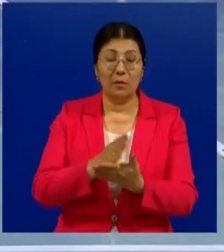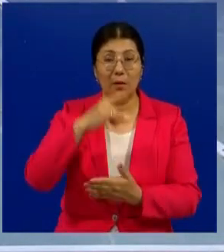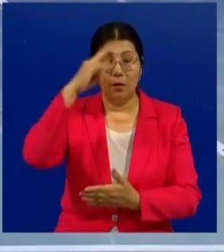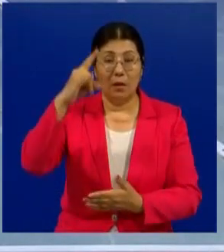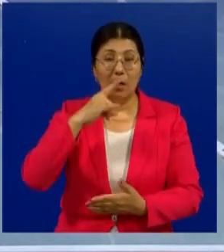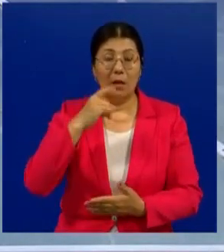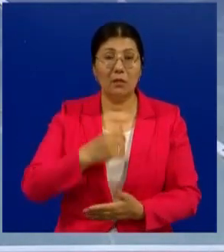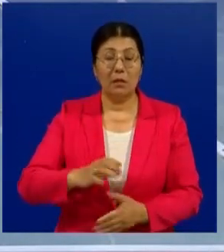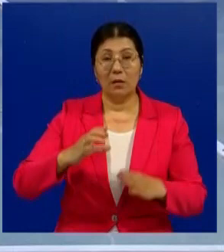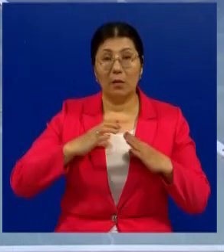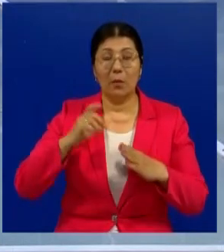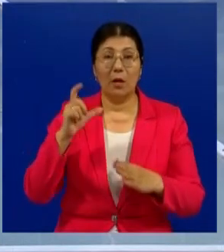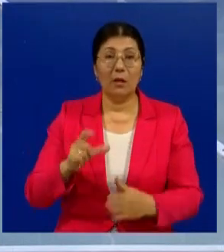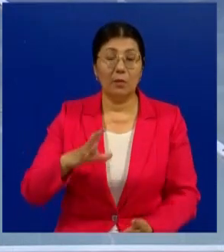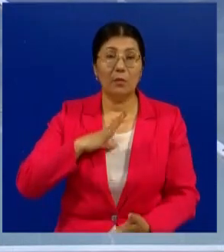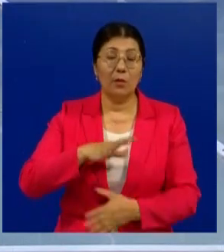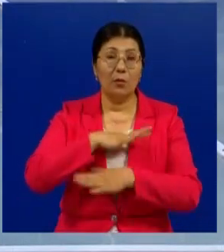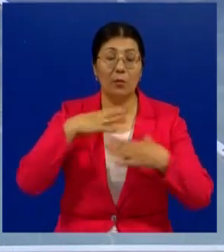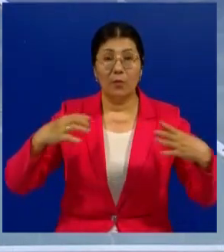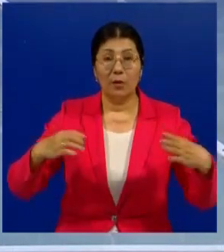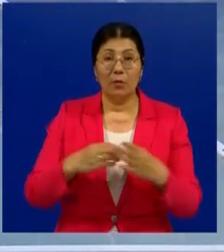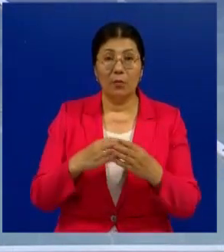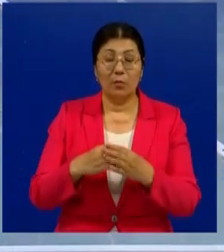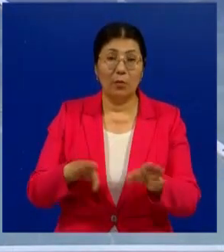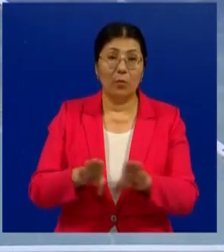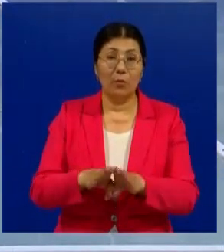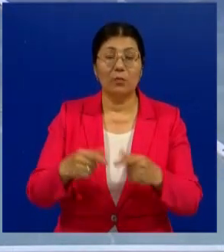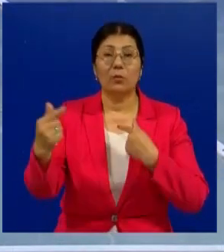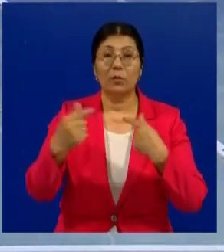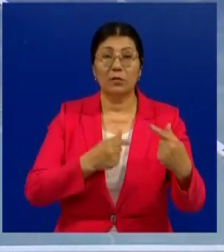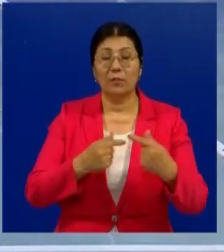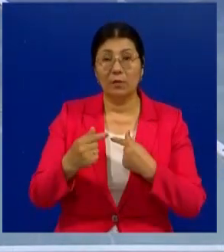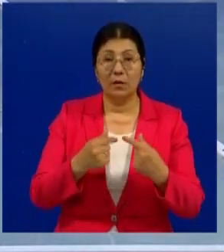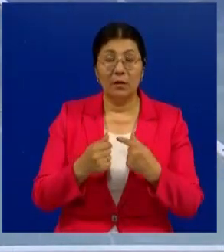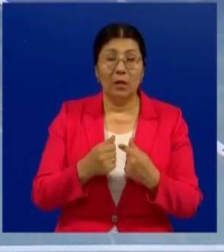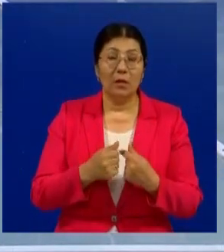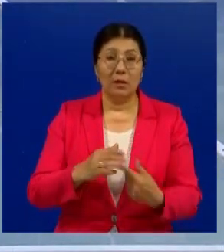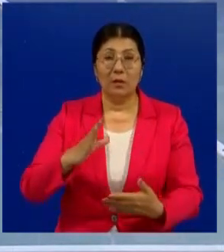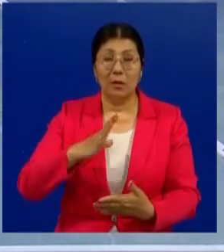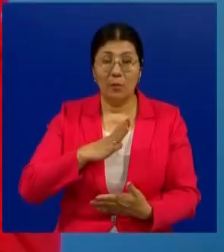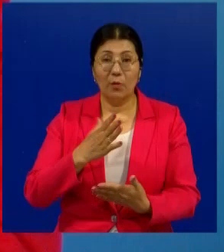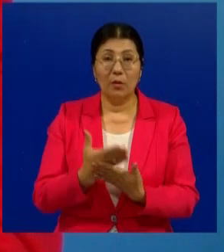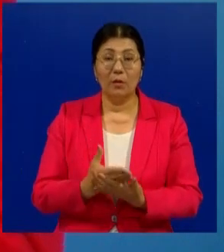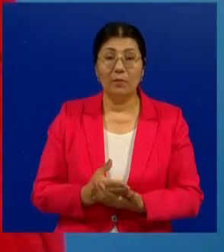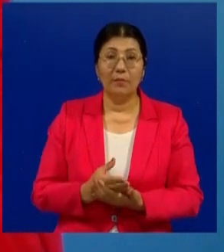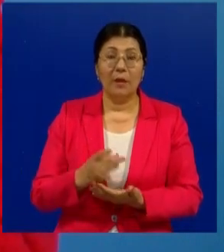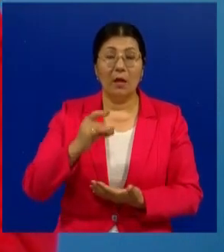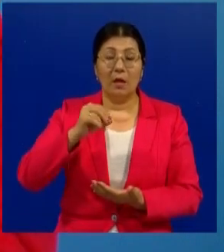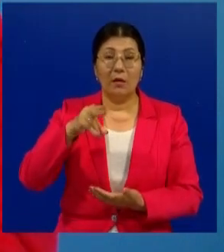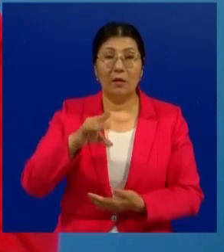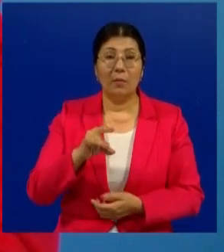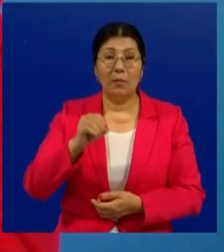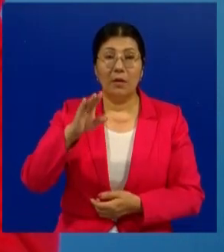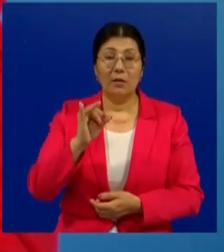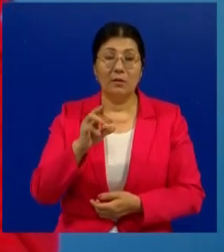байлары да бар. Міне осындай бірнеше әлеуметтік топ өкілдері осы қуғын-сүргін кезінде қуғындалды. Енді жалпы қуғын-сүргіннің өзін